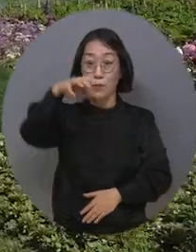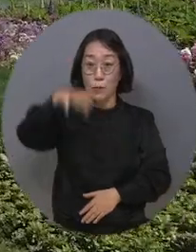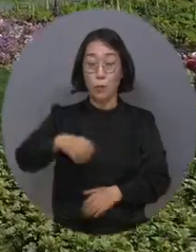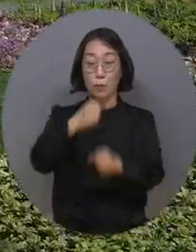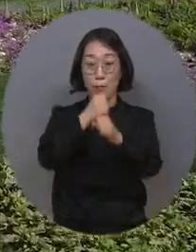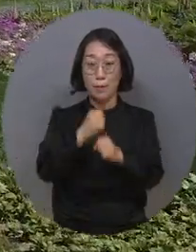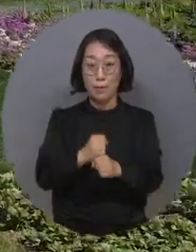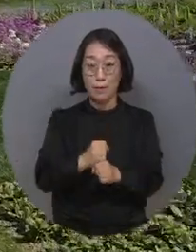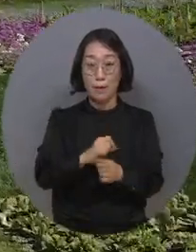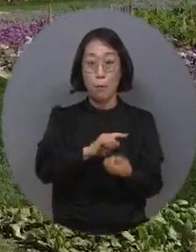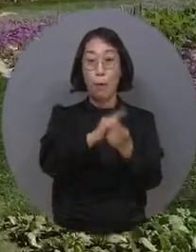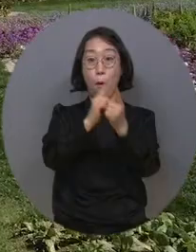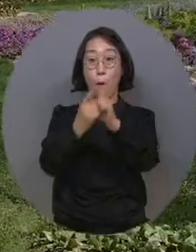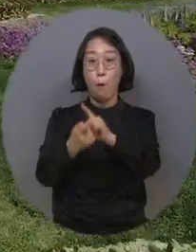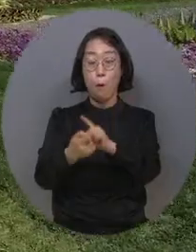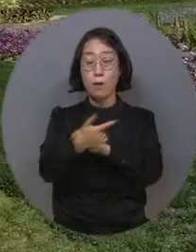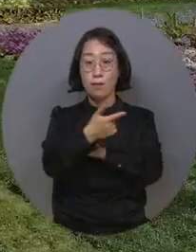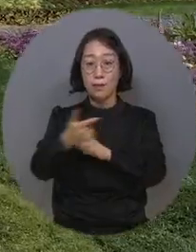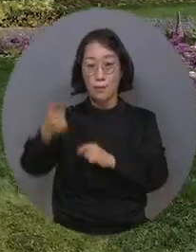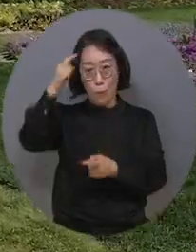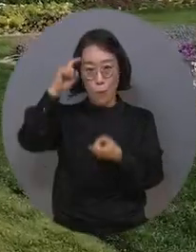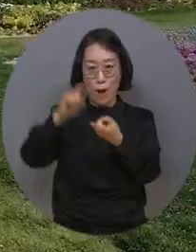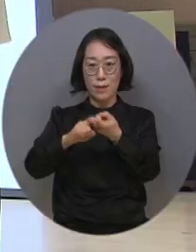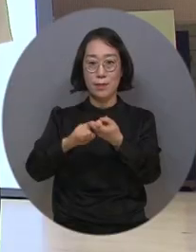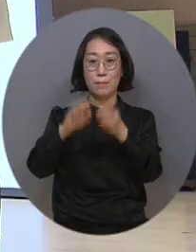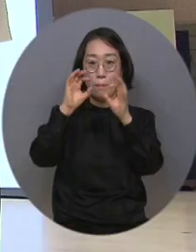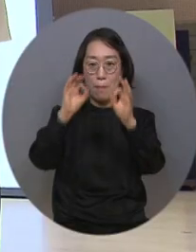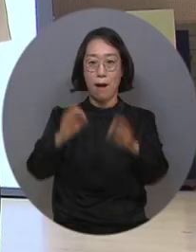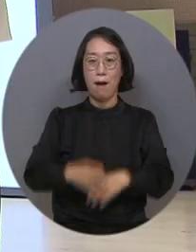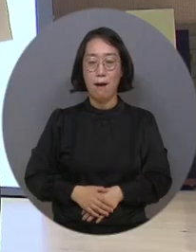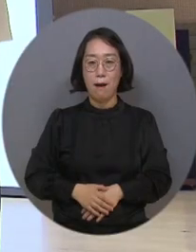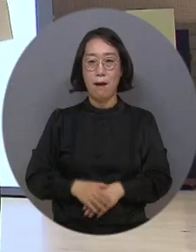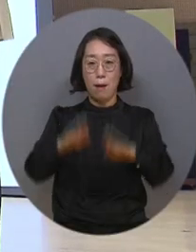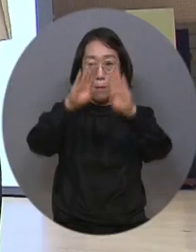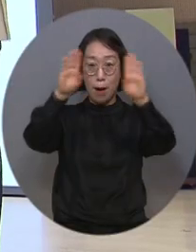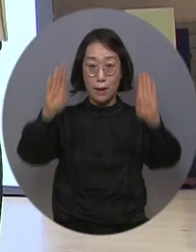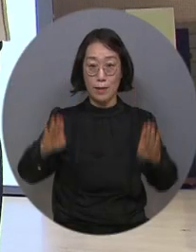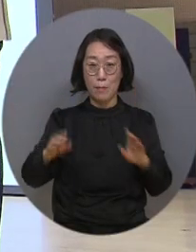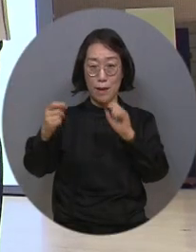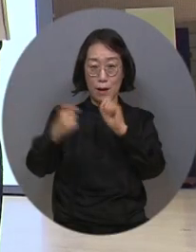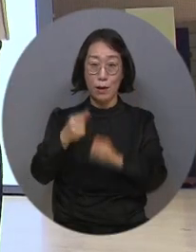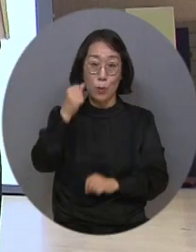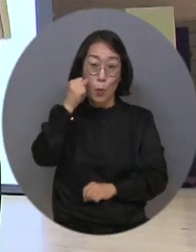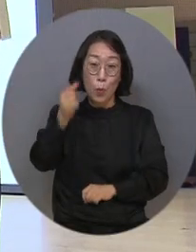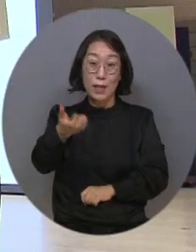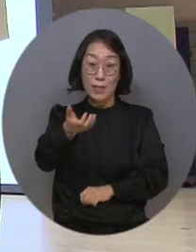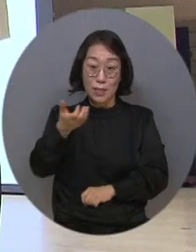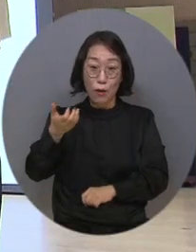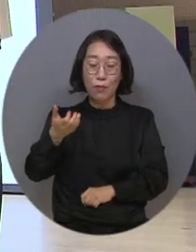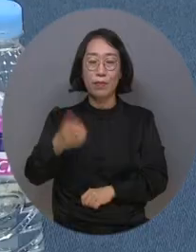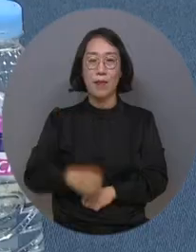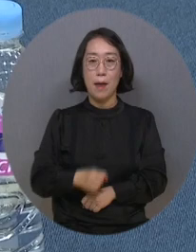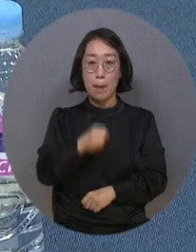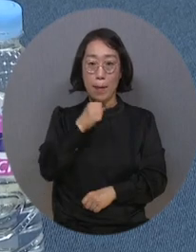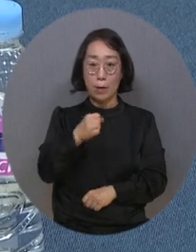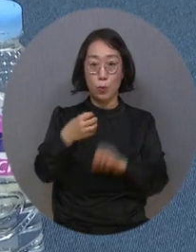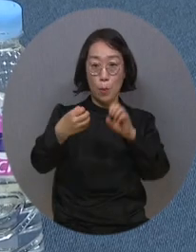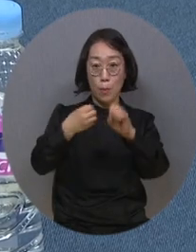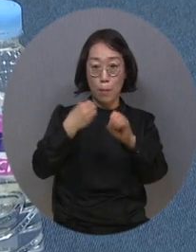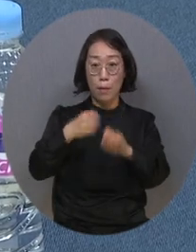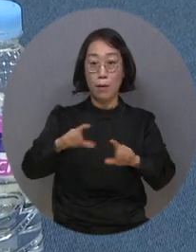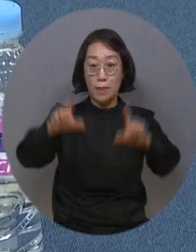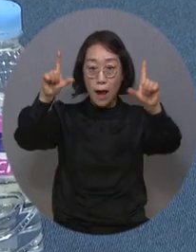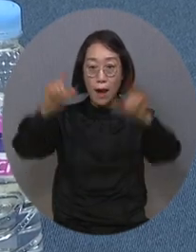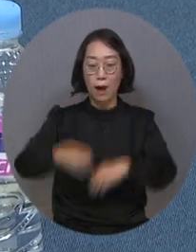콘텐츠를 공개해 뜨거운 관심을 받았습니다. 박람회 개막을 5일 앞두고 열린 이번 프레스데이는